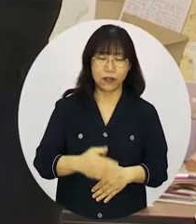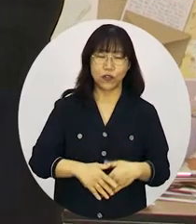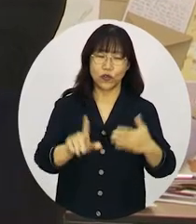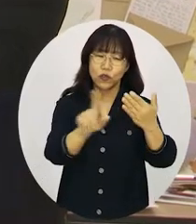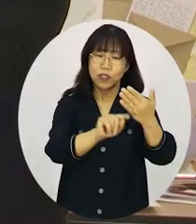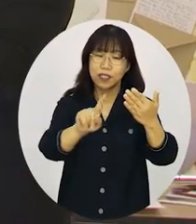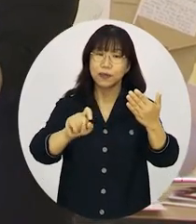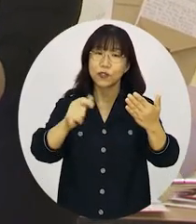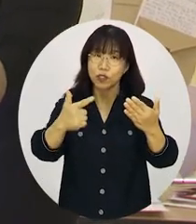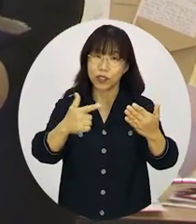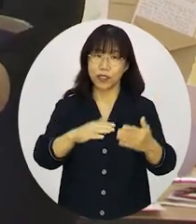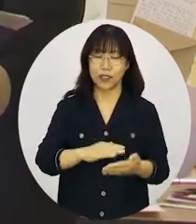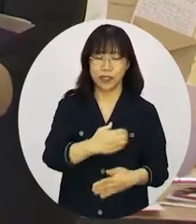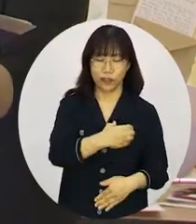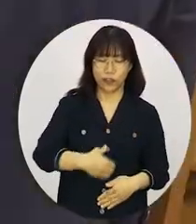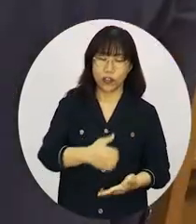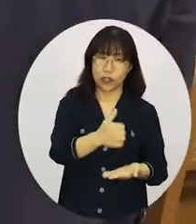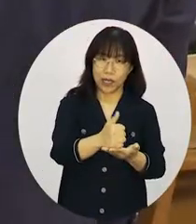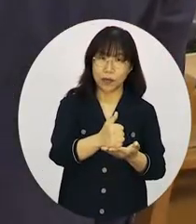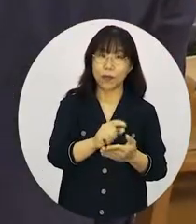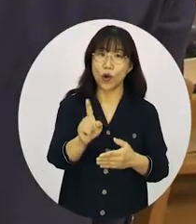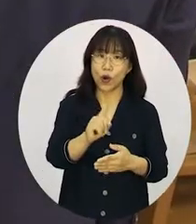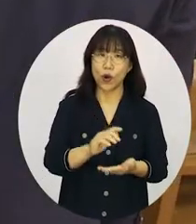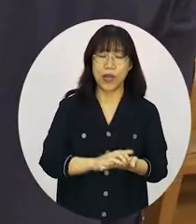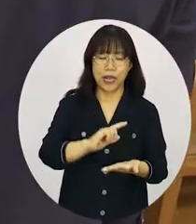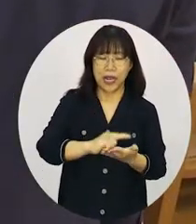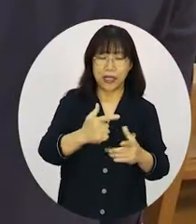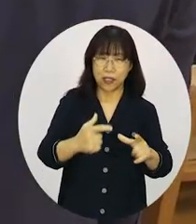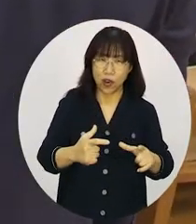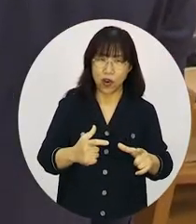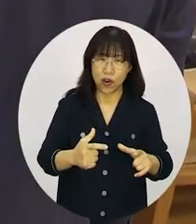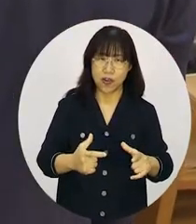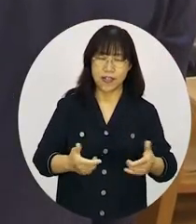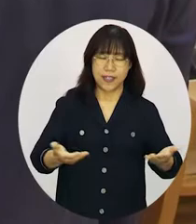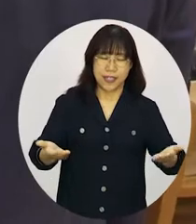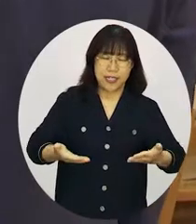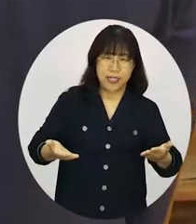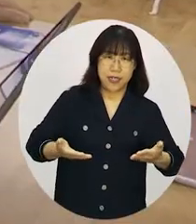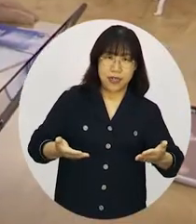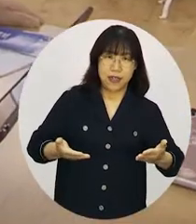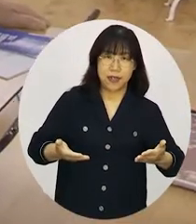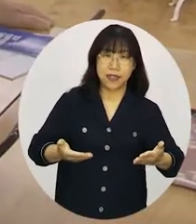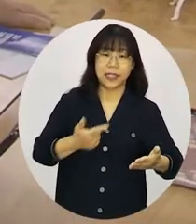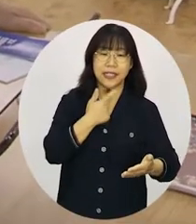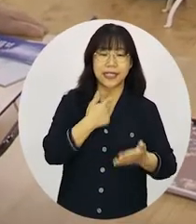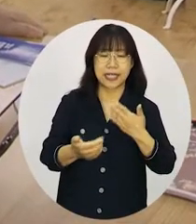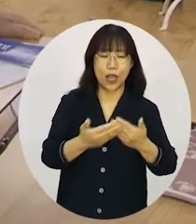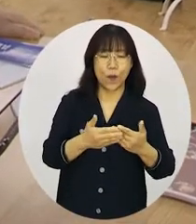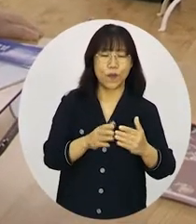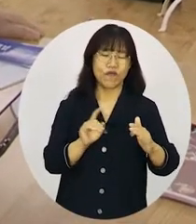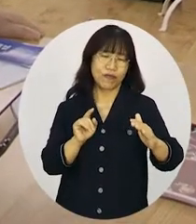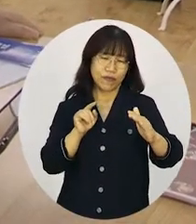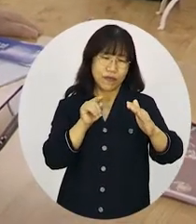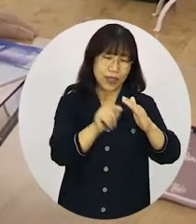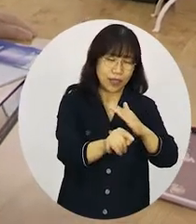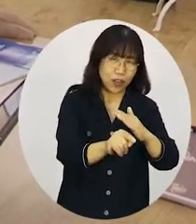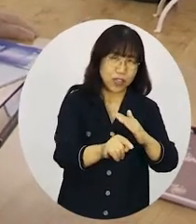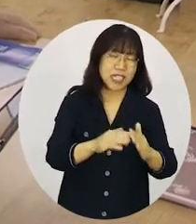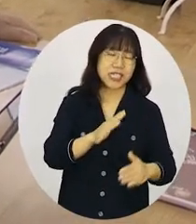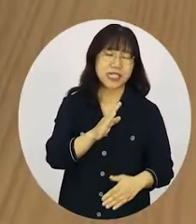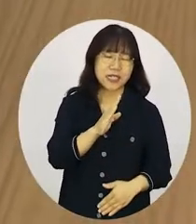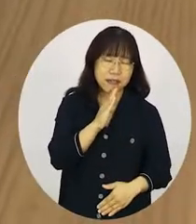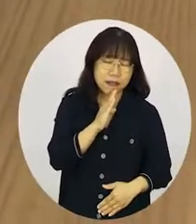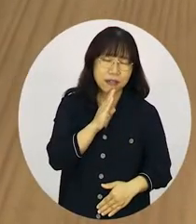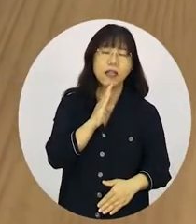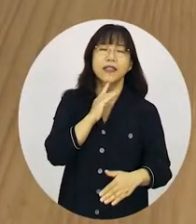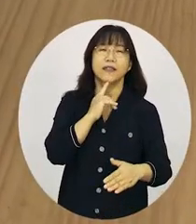지난 16일에는 김태우 강서구청장이 직접 강서진로직업체험센터를 찾아 메타버스 온라인 공간을